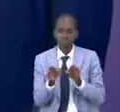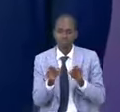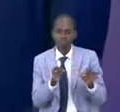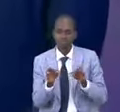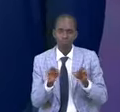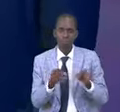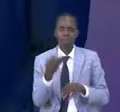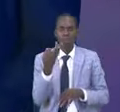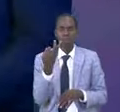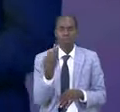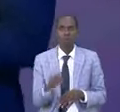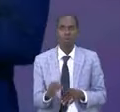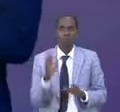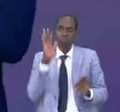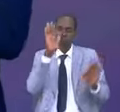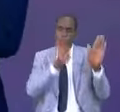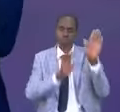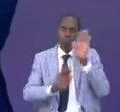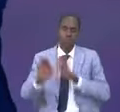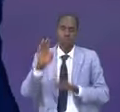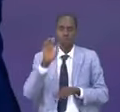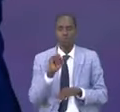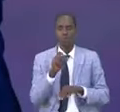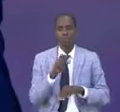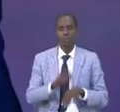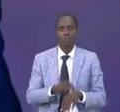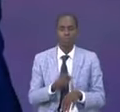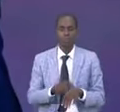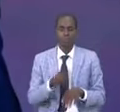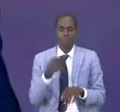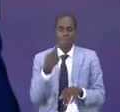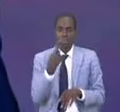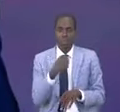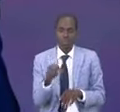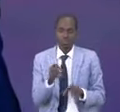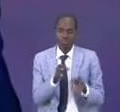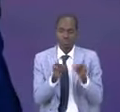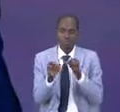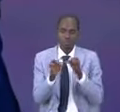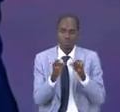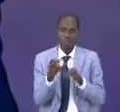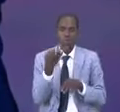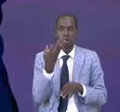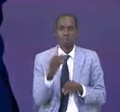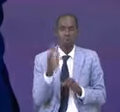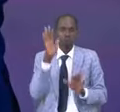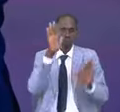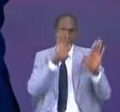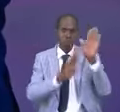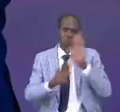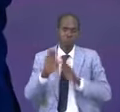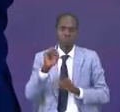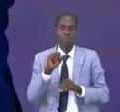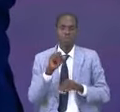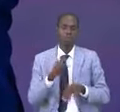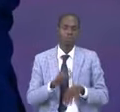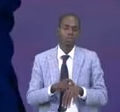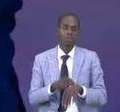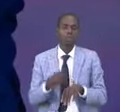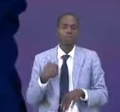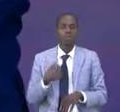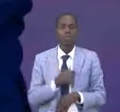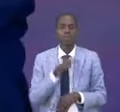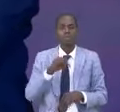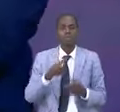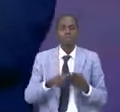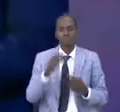de troubles ou difficiles la description des périodes de troubles nous devons savoir ce que nous